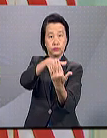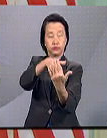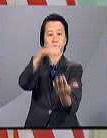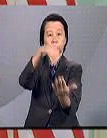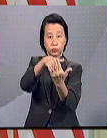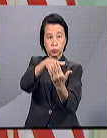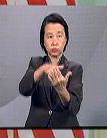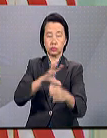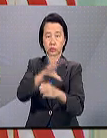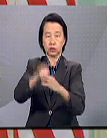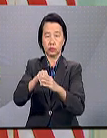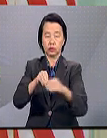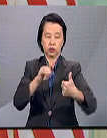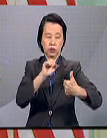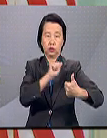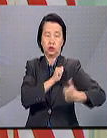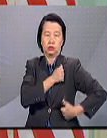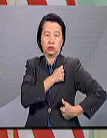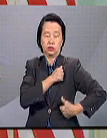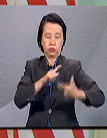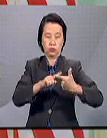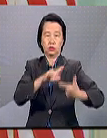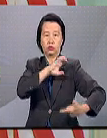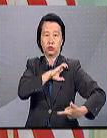yang melibatkan ATM, PDRM,